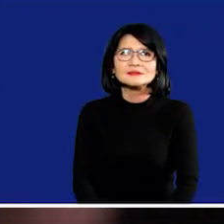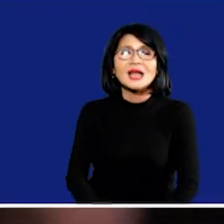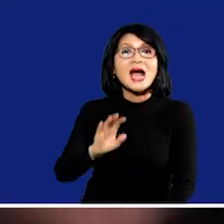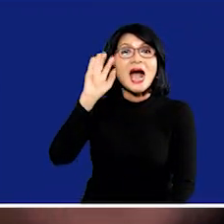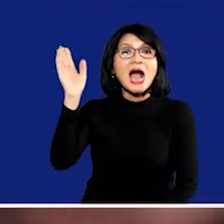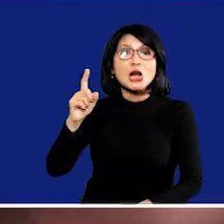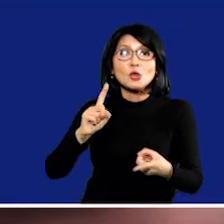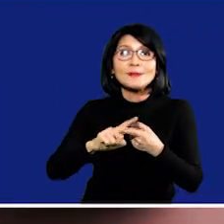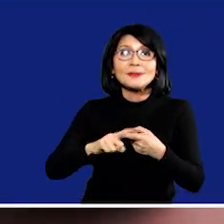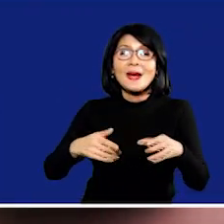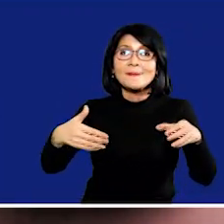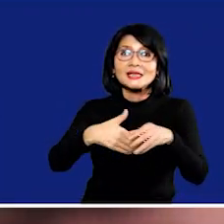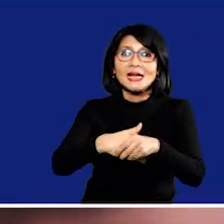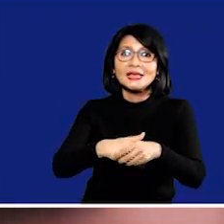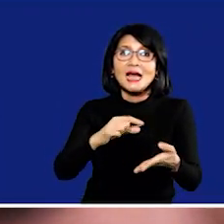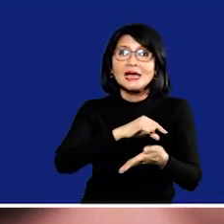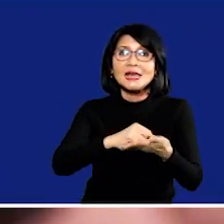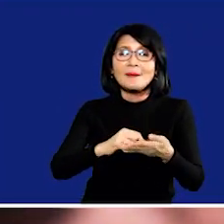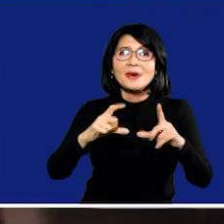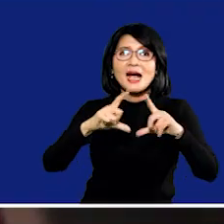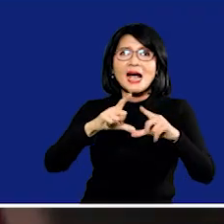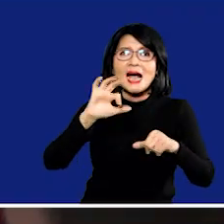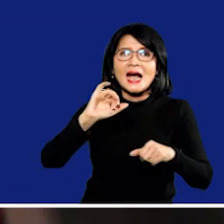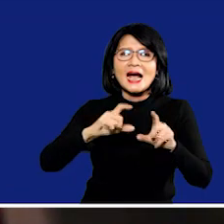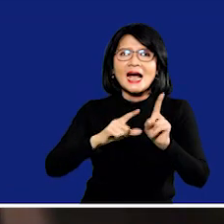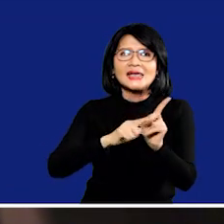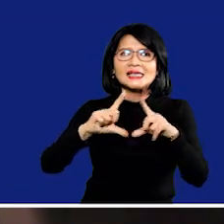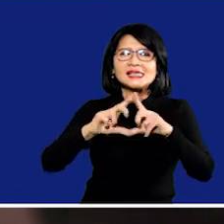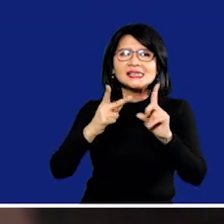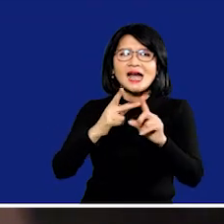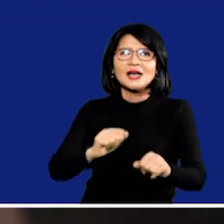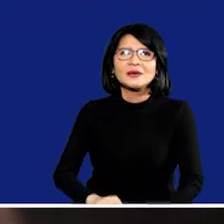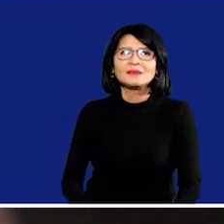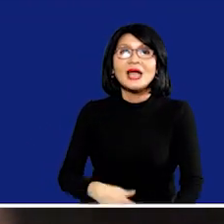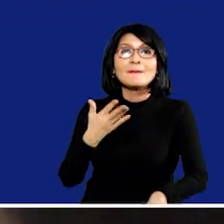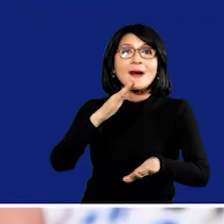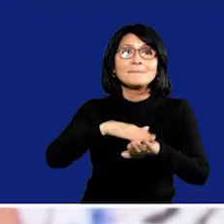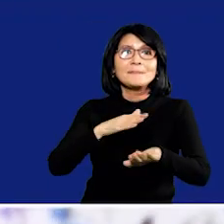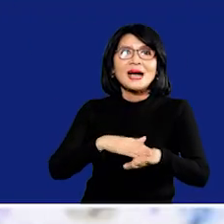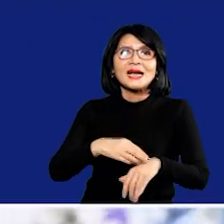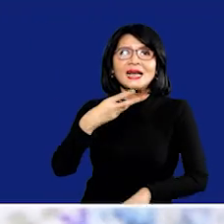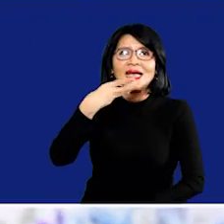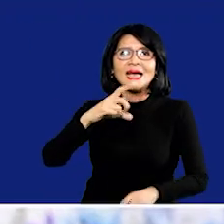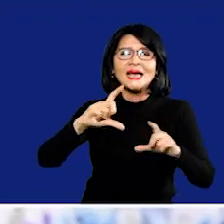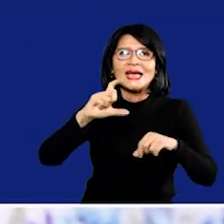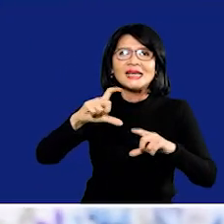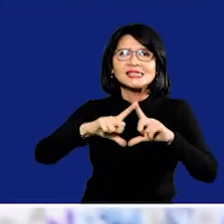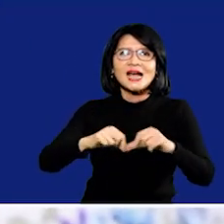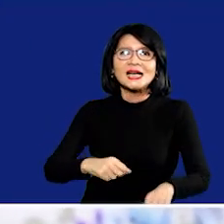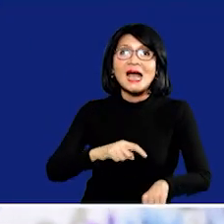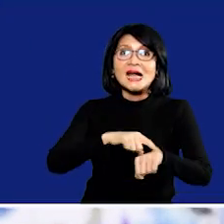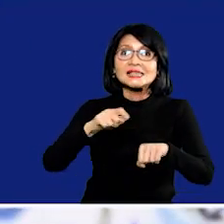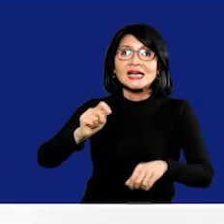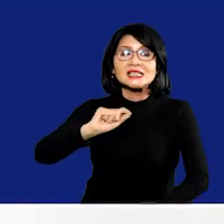Halo teman-teman, perkenalkan namaku Aisyah Aulia Sudrajat atau biasa dipanggil Echa. Sekarang